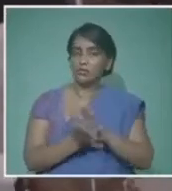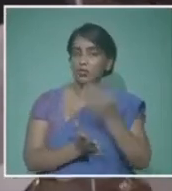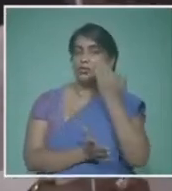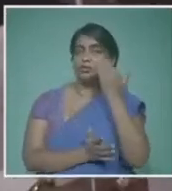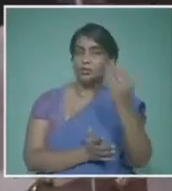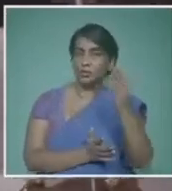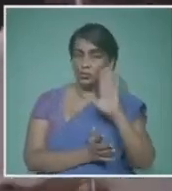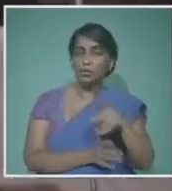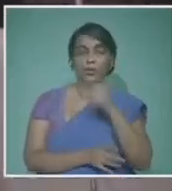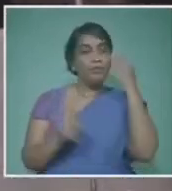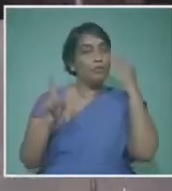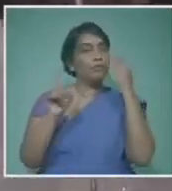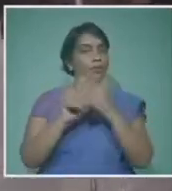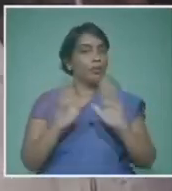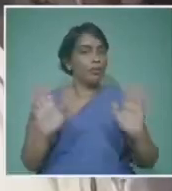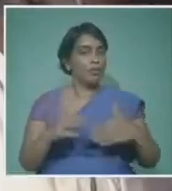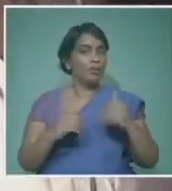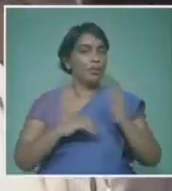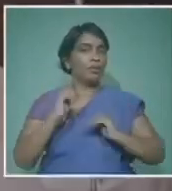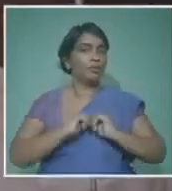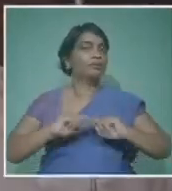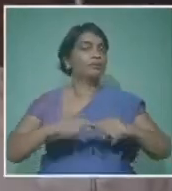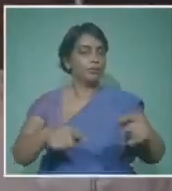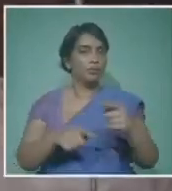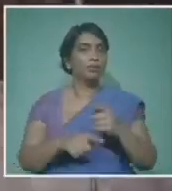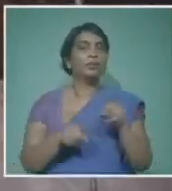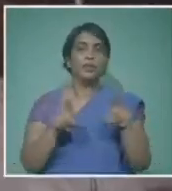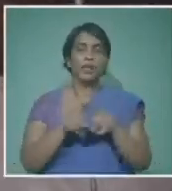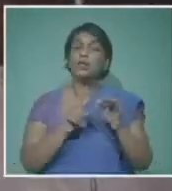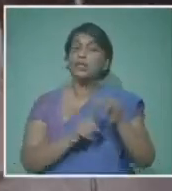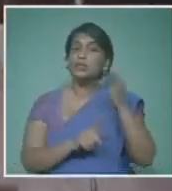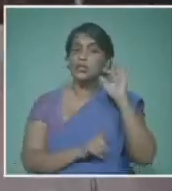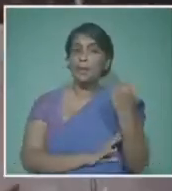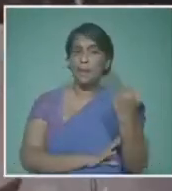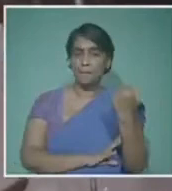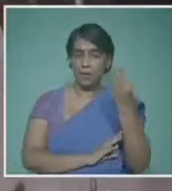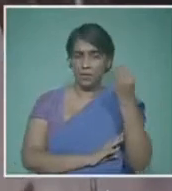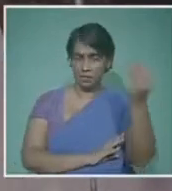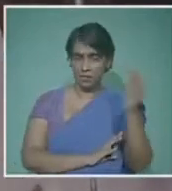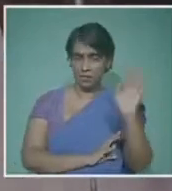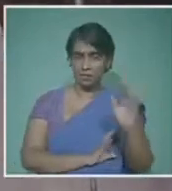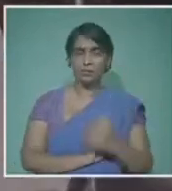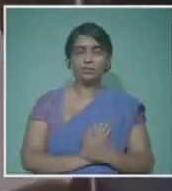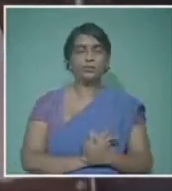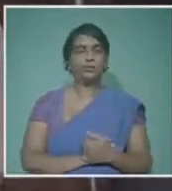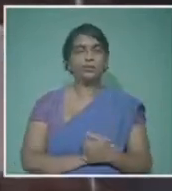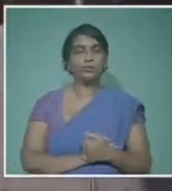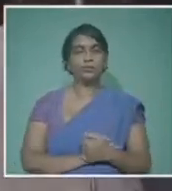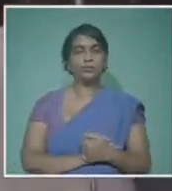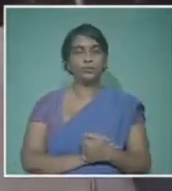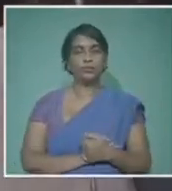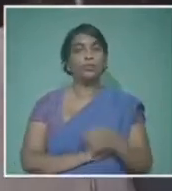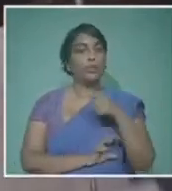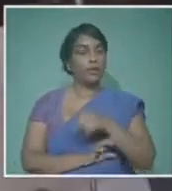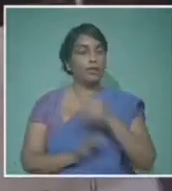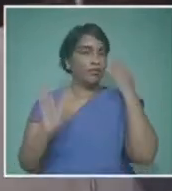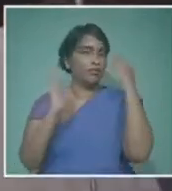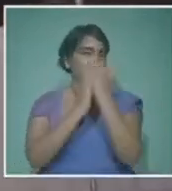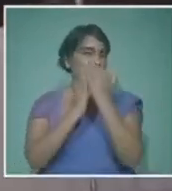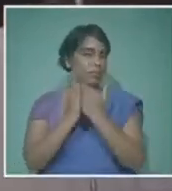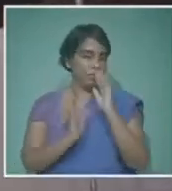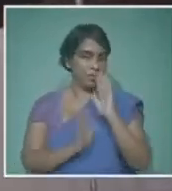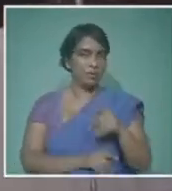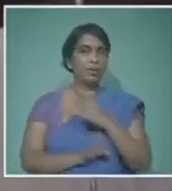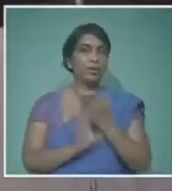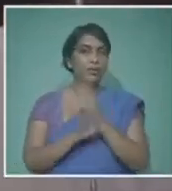ඒ සම්බන්ධයෙන් වැඩිදුර පියවර ගැනීමටත් ජනාධිපතිවරයාට බලය ලබා දී ඇති බව මෙම කරුණු සැලකිල්ලටගෙන